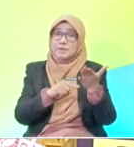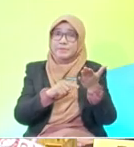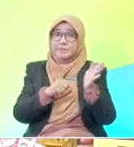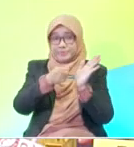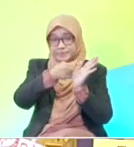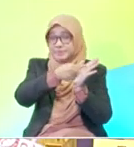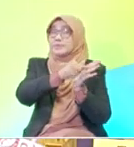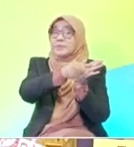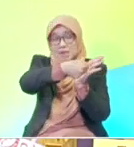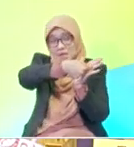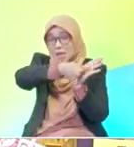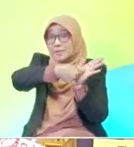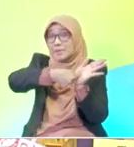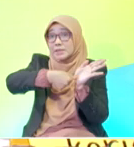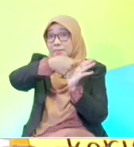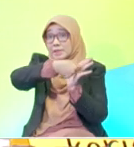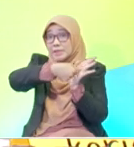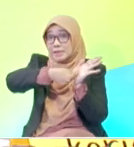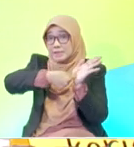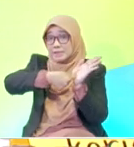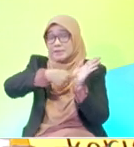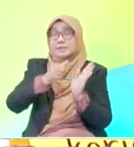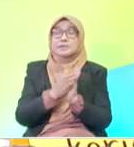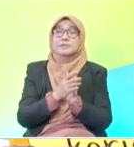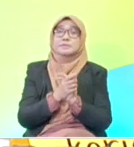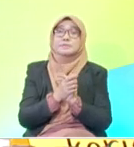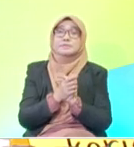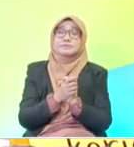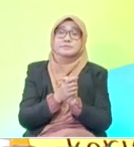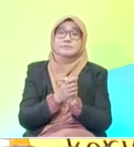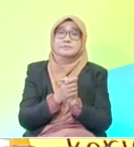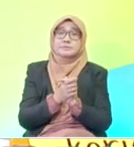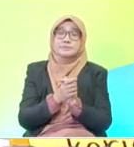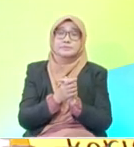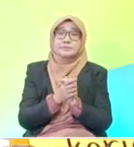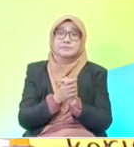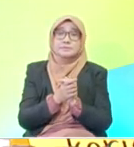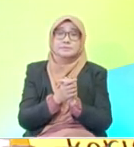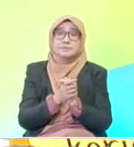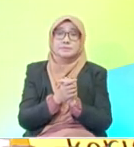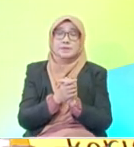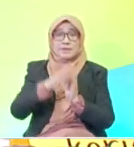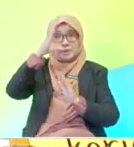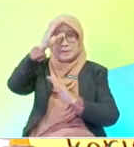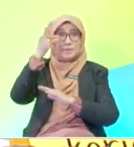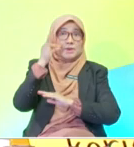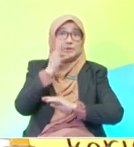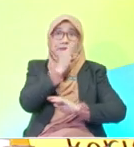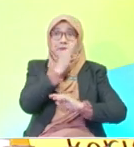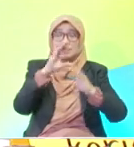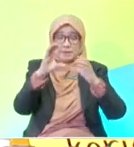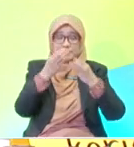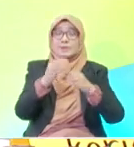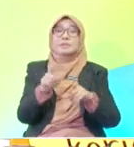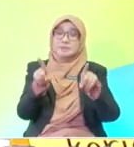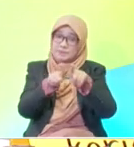Pita pelekat. Okey, kita dah letakkan pita pelekat dan kita buka. Okey, Abang Fizi pun boleh buat sama-sama. Murid dekat rumah pun